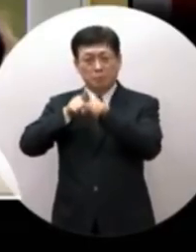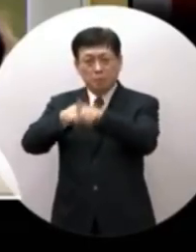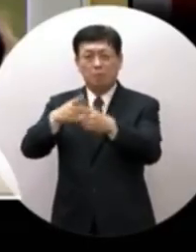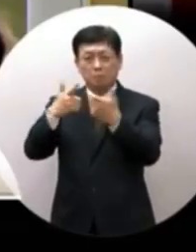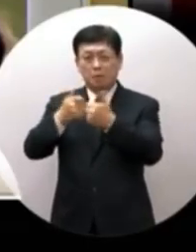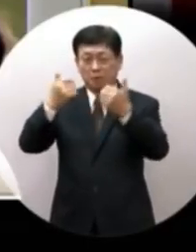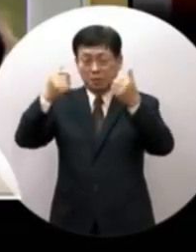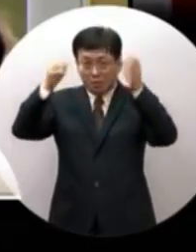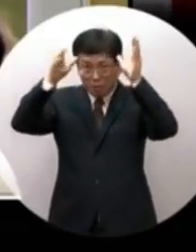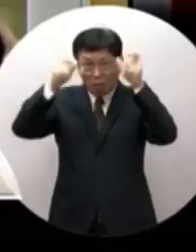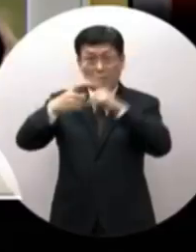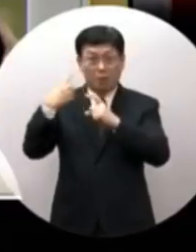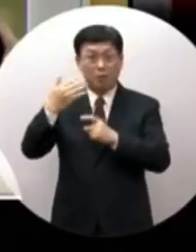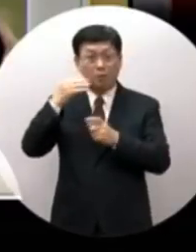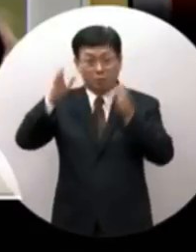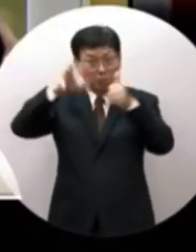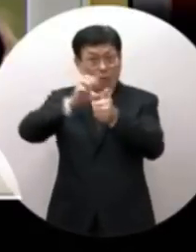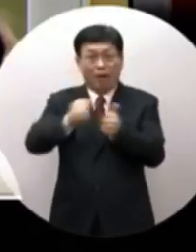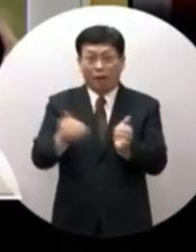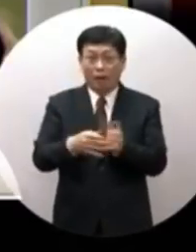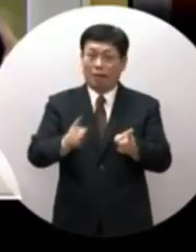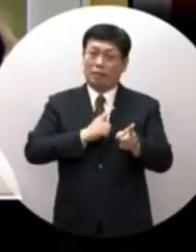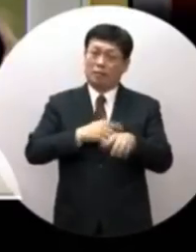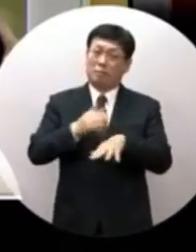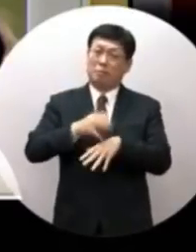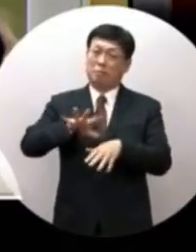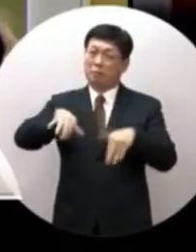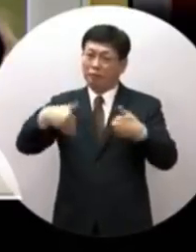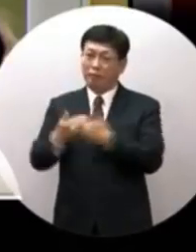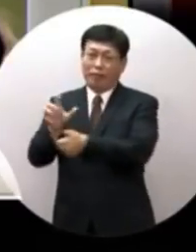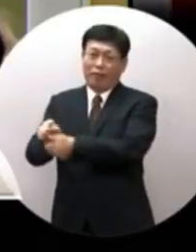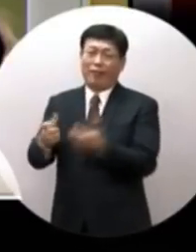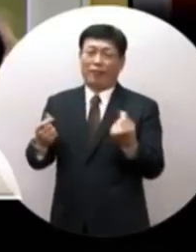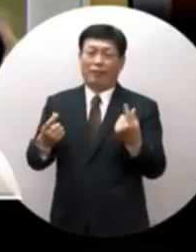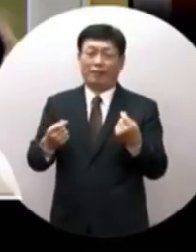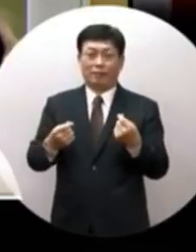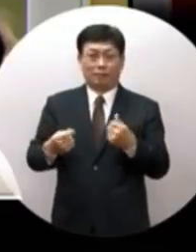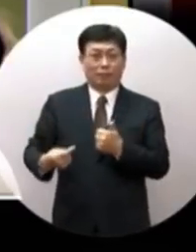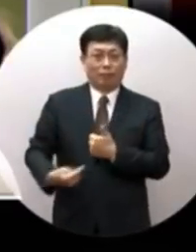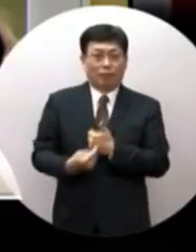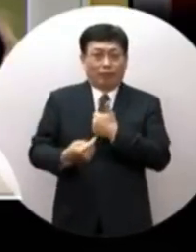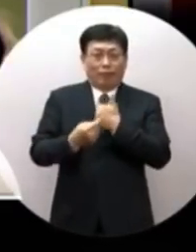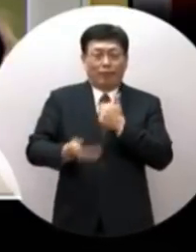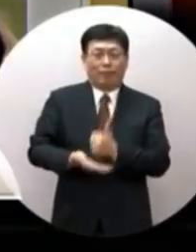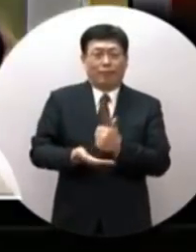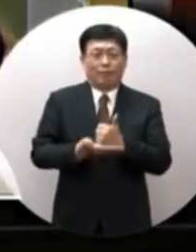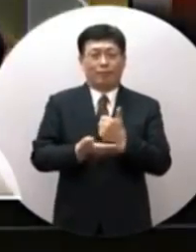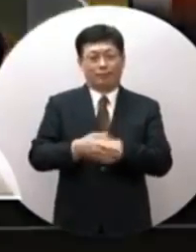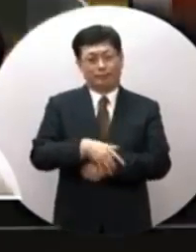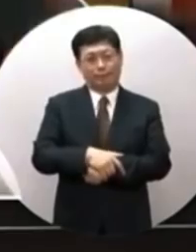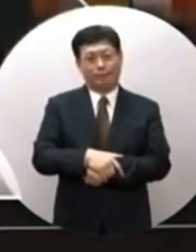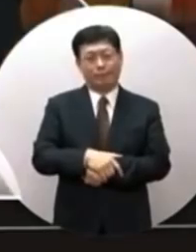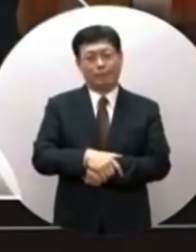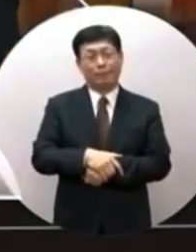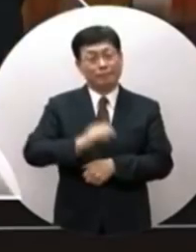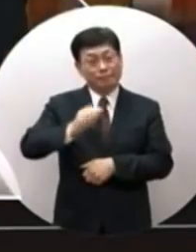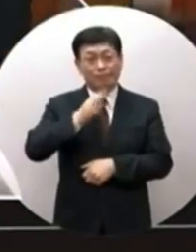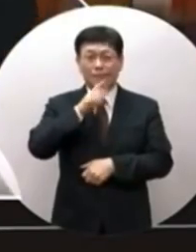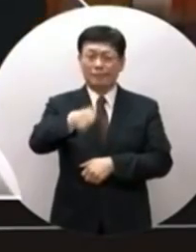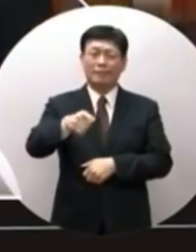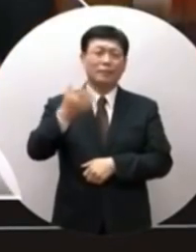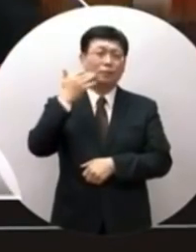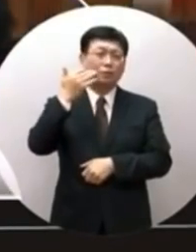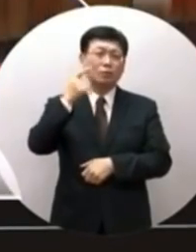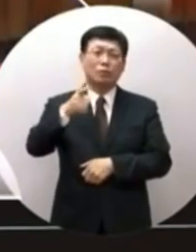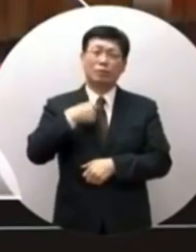头，就算被狗咬，你不会咬狗。安尼来跟我鼓励跟奖励。但是这老